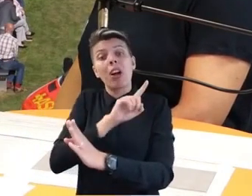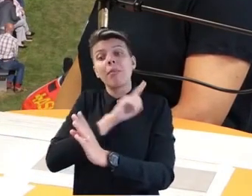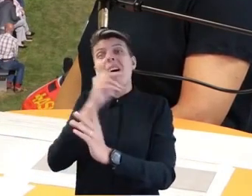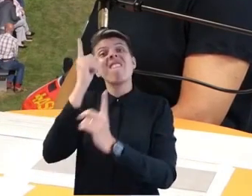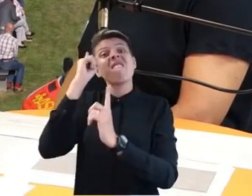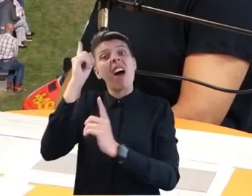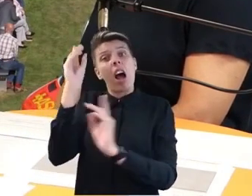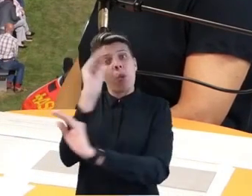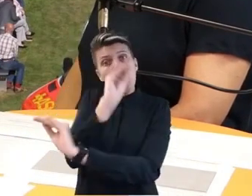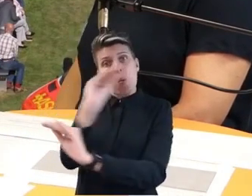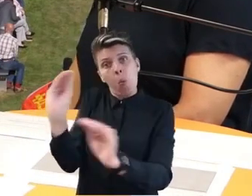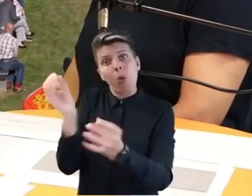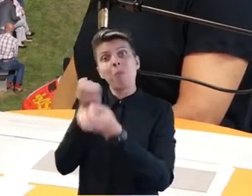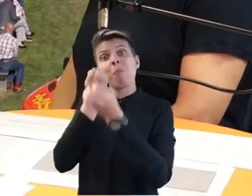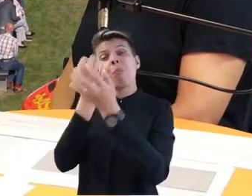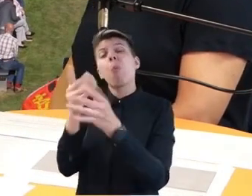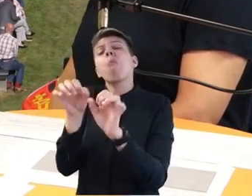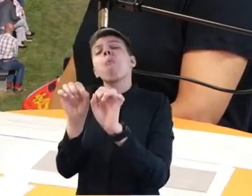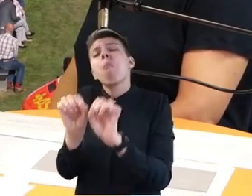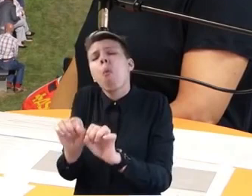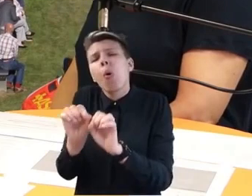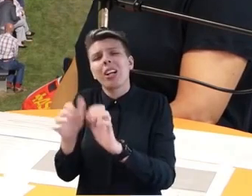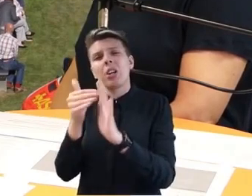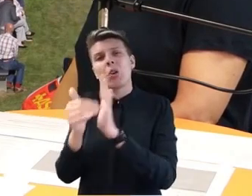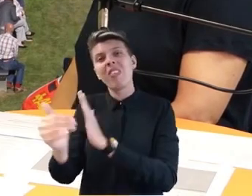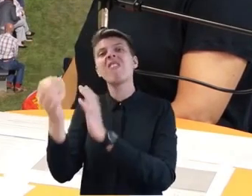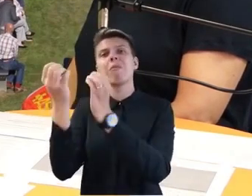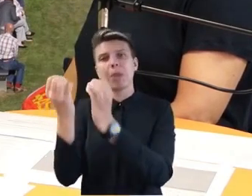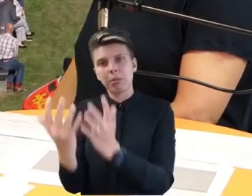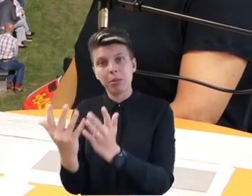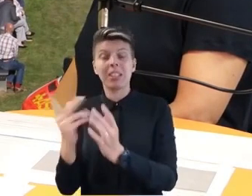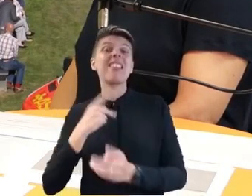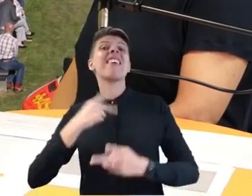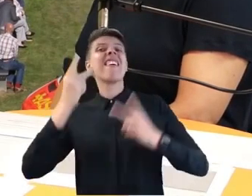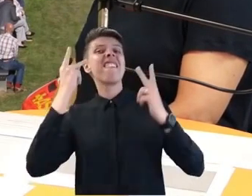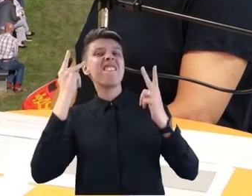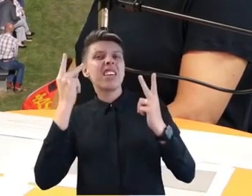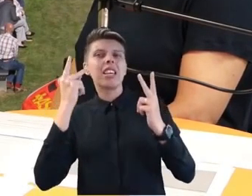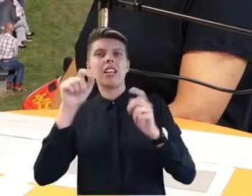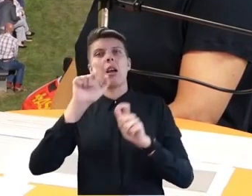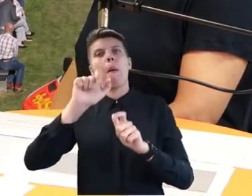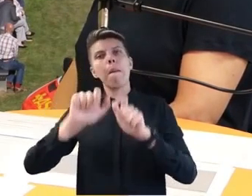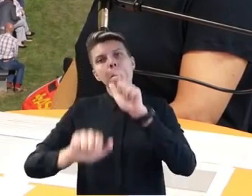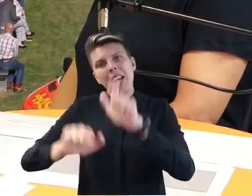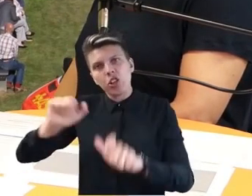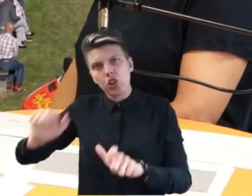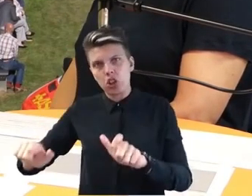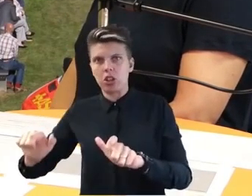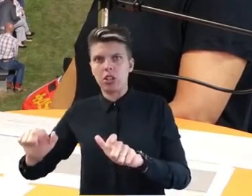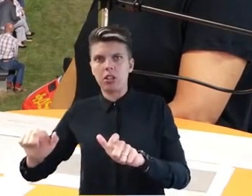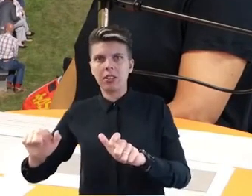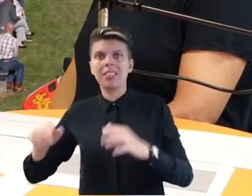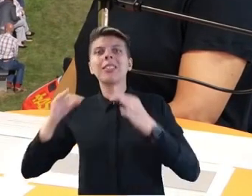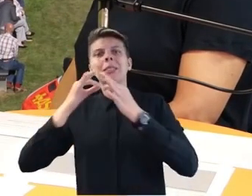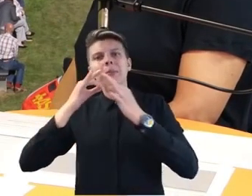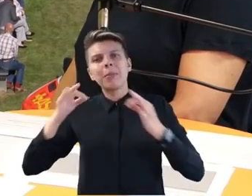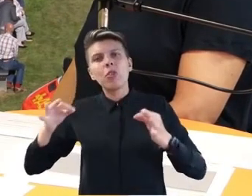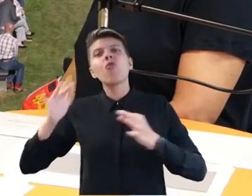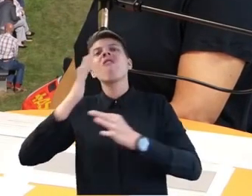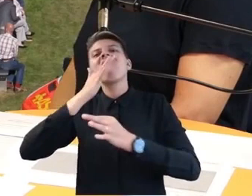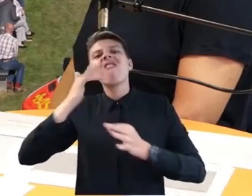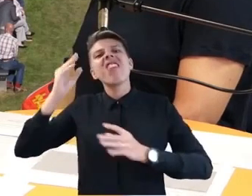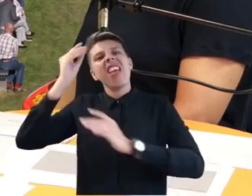dass etwas passieren könnte dann ist es eben ganz wichtig den menschen immer möglichst viele informationen